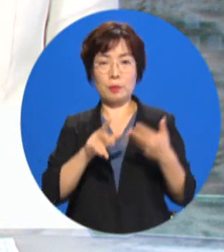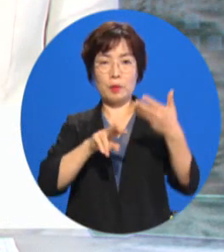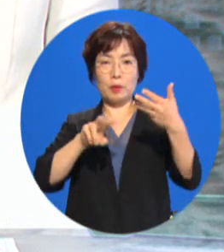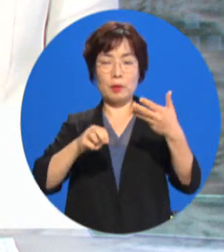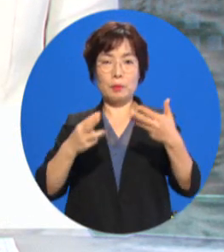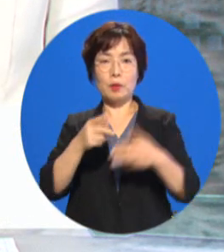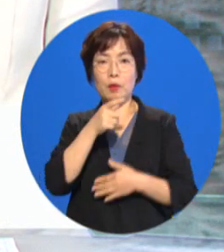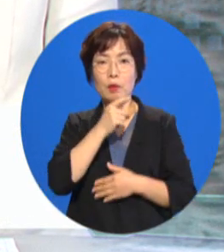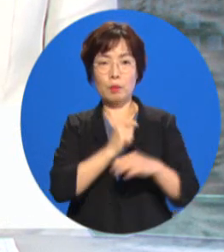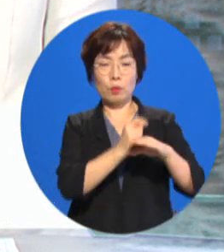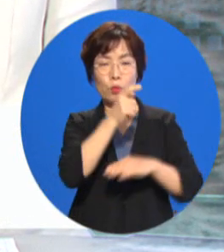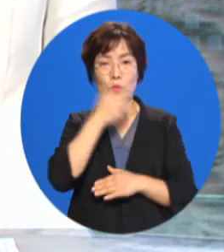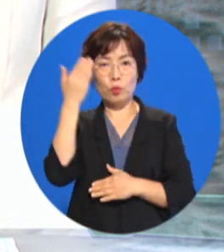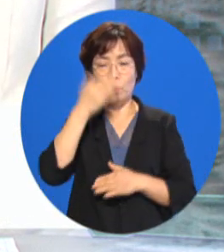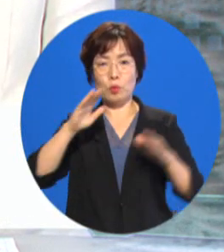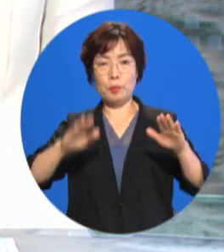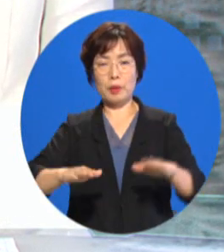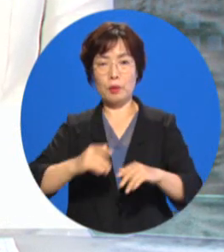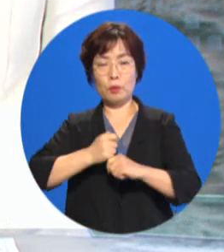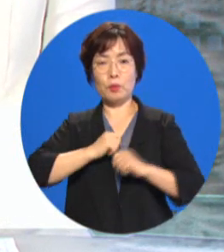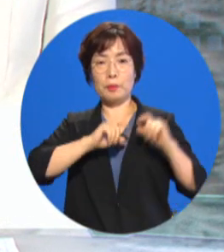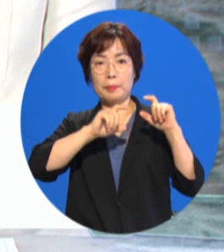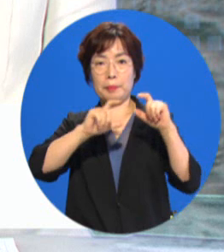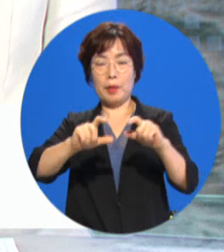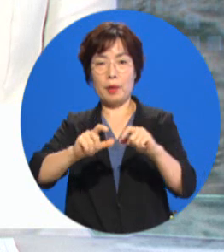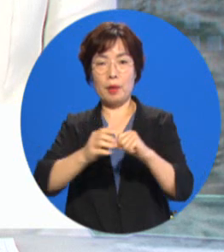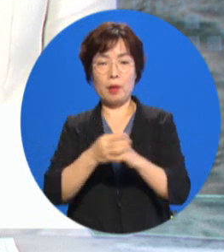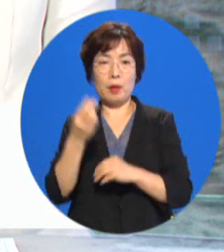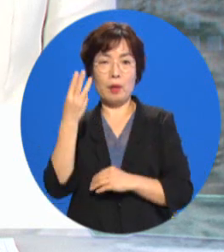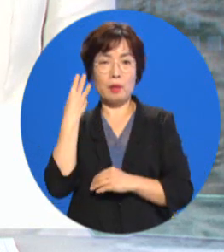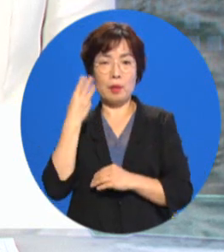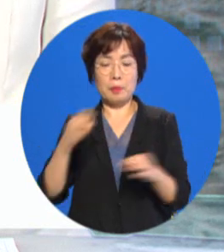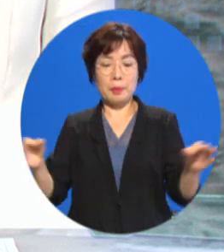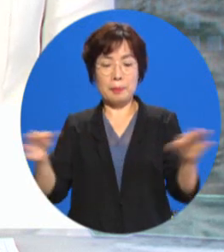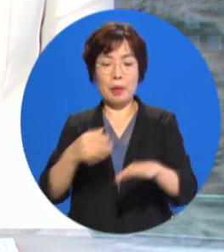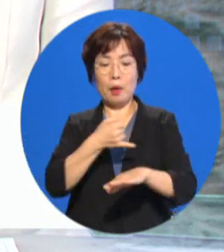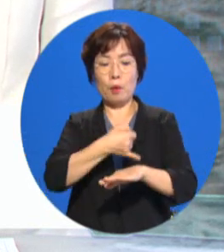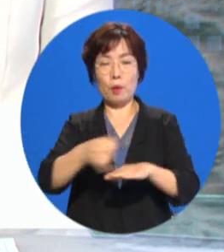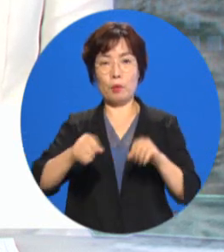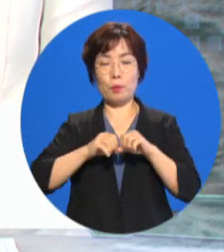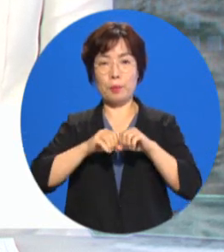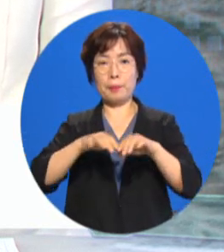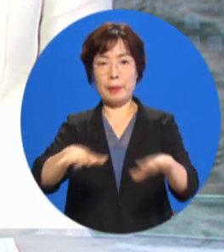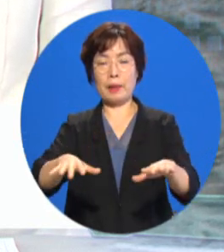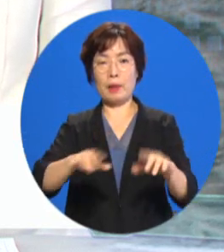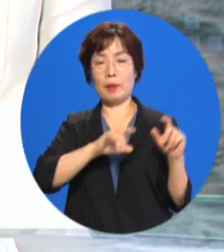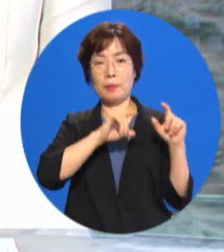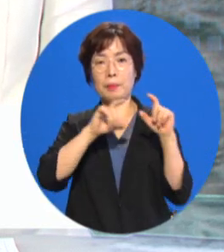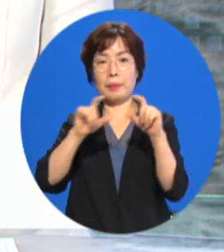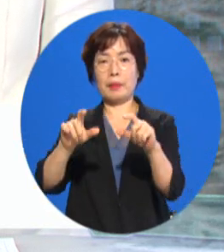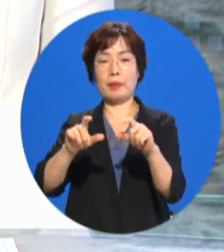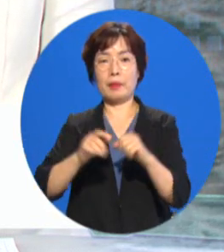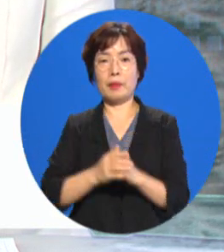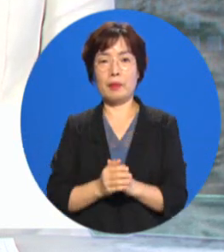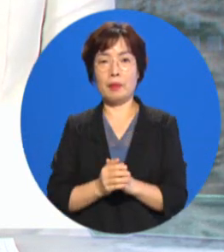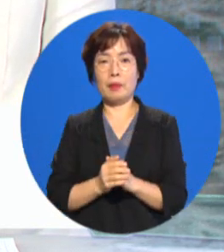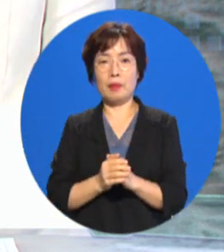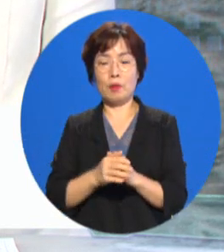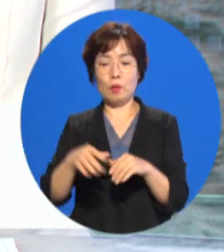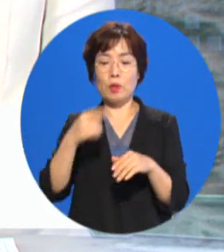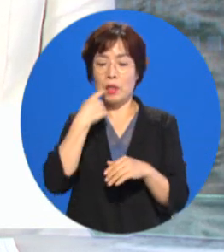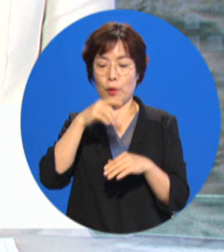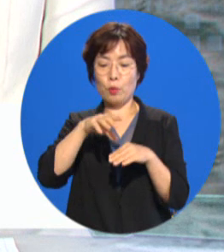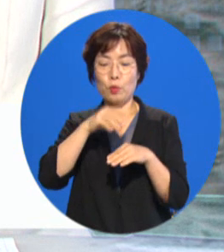고흥과 여수 사이 해역에 발령됐던 주의보가 불과 사흘 만에 완도 해역까지 확대 발령됐습니다. 방제용